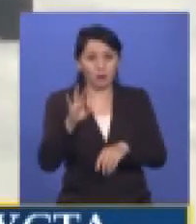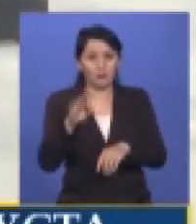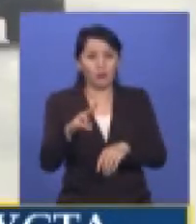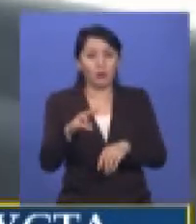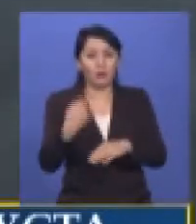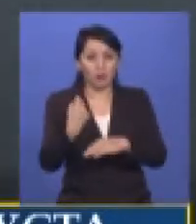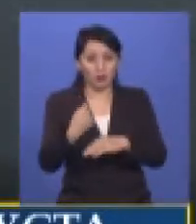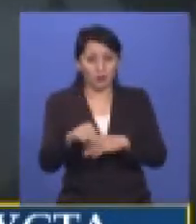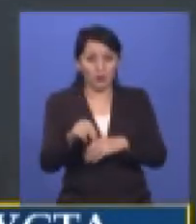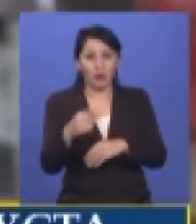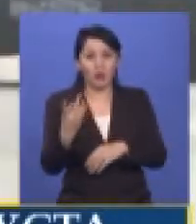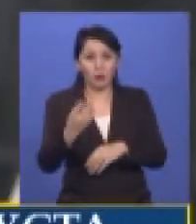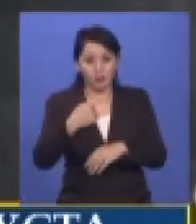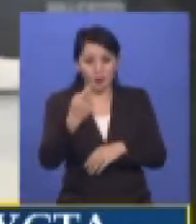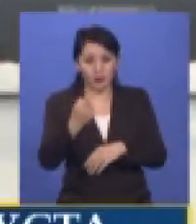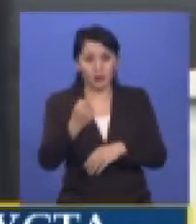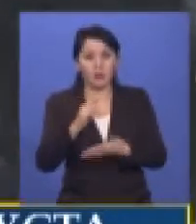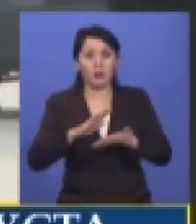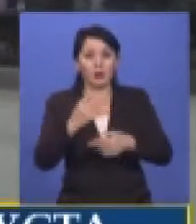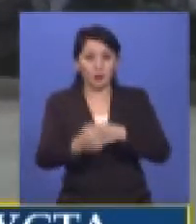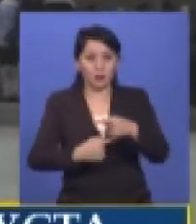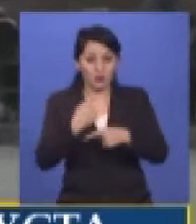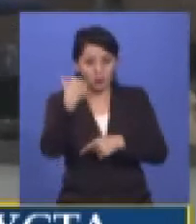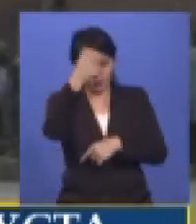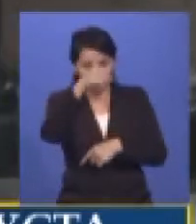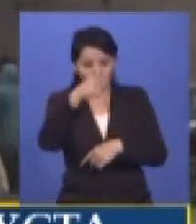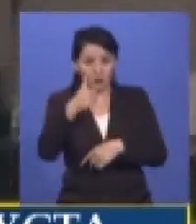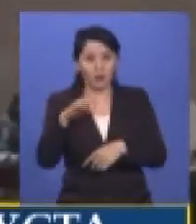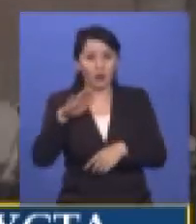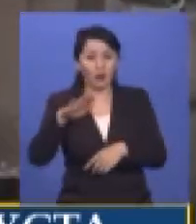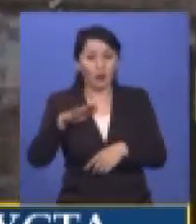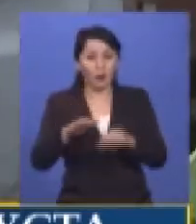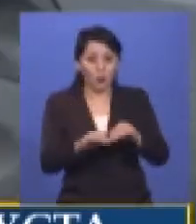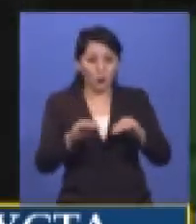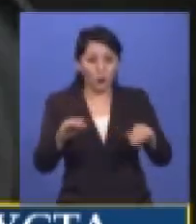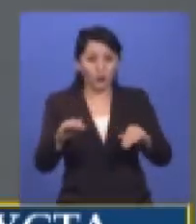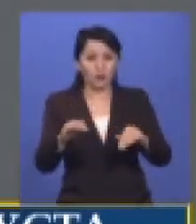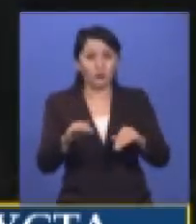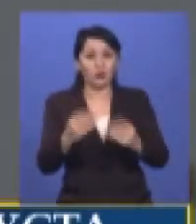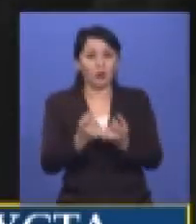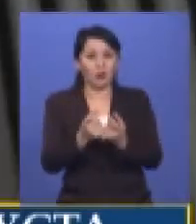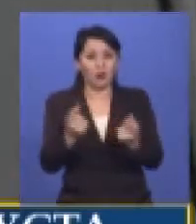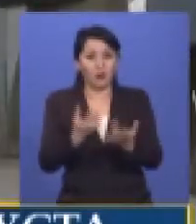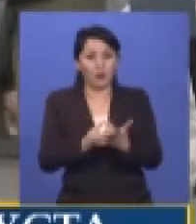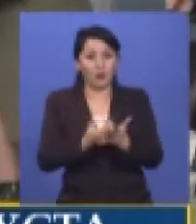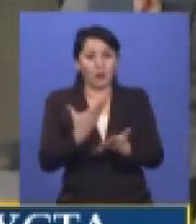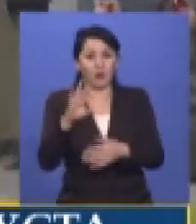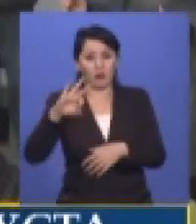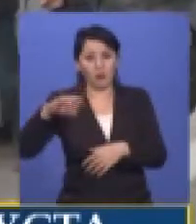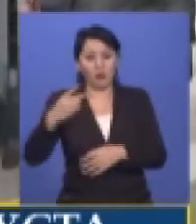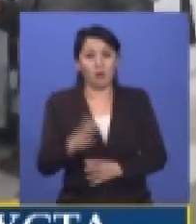сауда үйінен сатып алуға болады. Бір айта кететіні, келесі жылы оқушы карталарының бағасы өседі. Ал әлеуметтік топқа